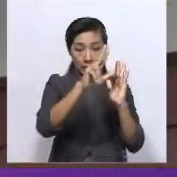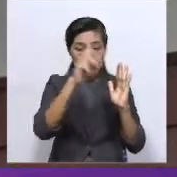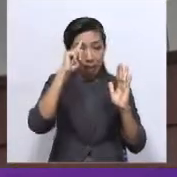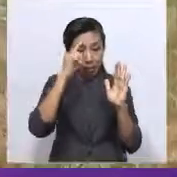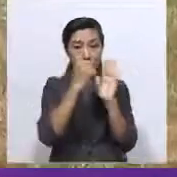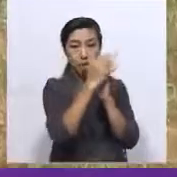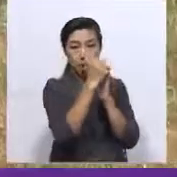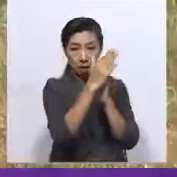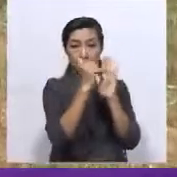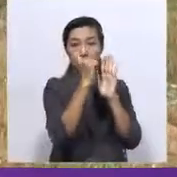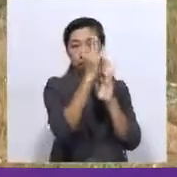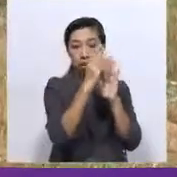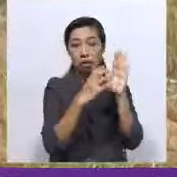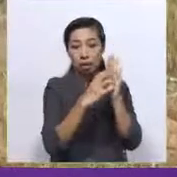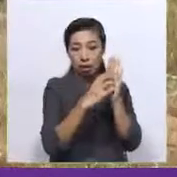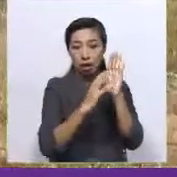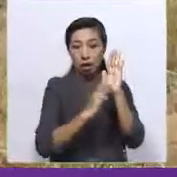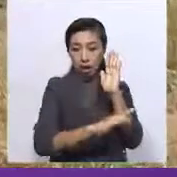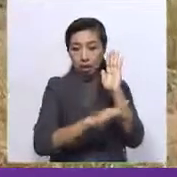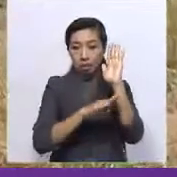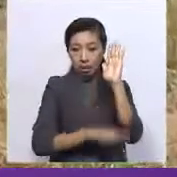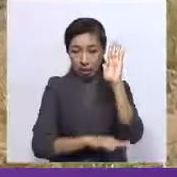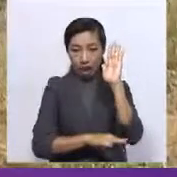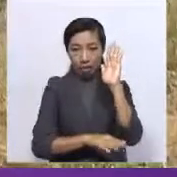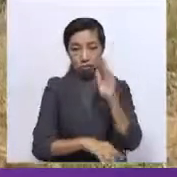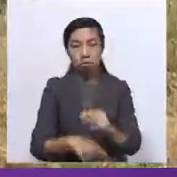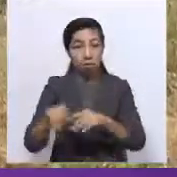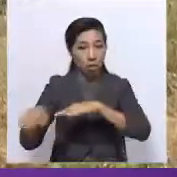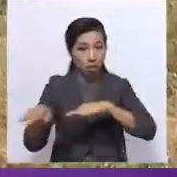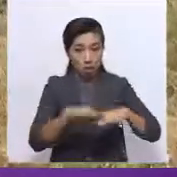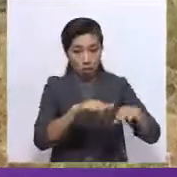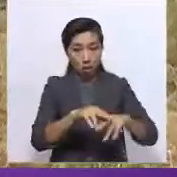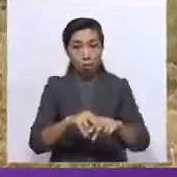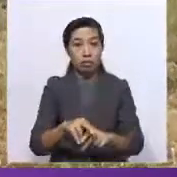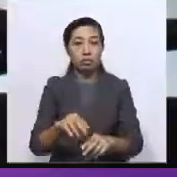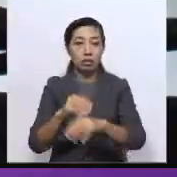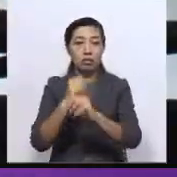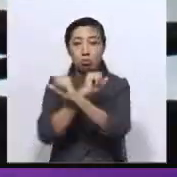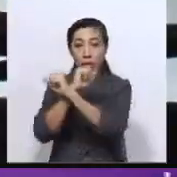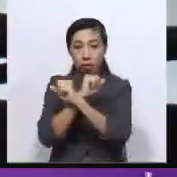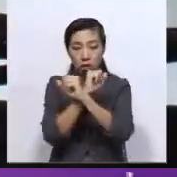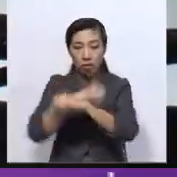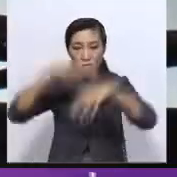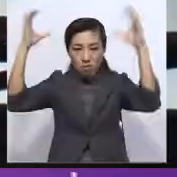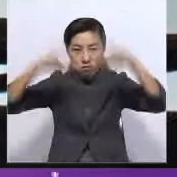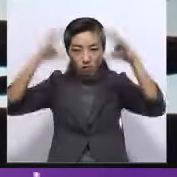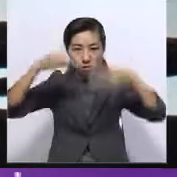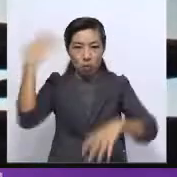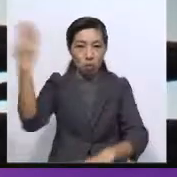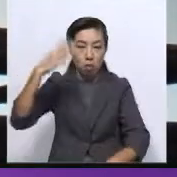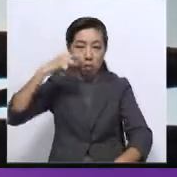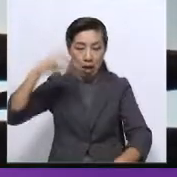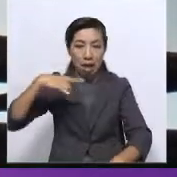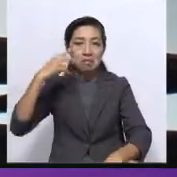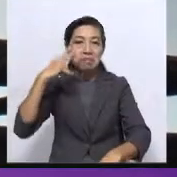าคตะวันออกเฉียงเหนือภาคเหนือภาคกลางภาคตะวันออกและภาคใต้ให้เตรียมพร้อมรับมือพายุฝนฟ้าคะนองลมกระโชกแรง